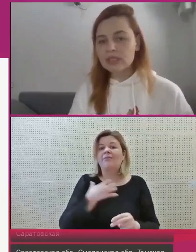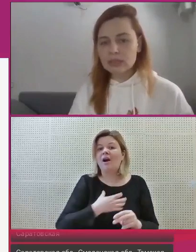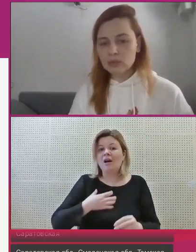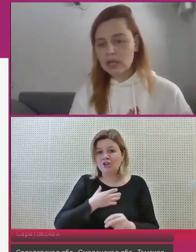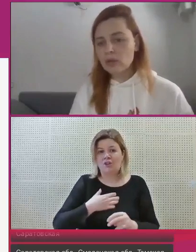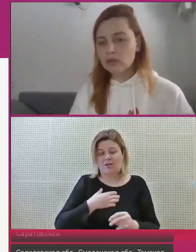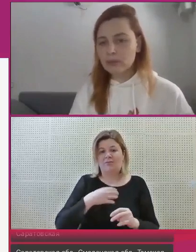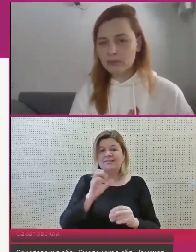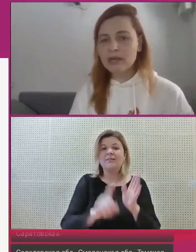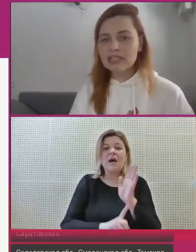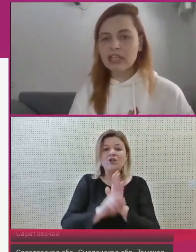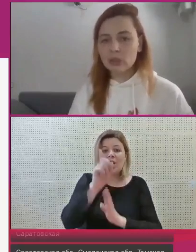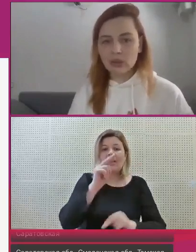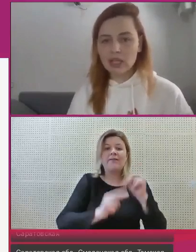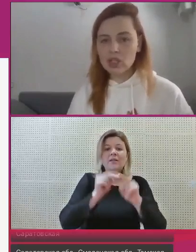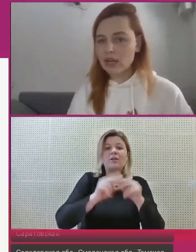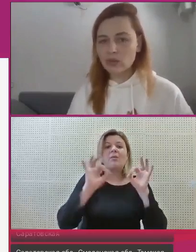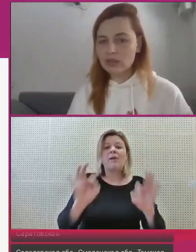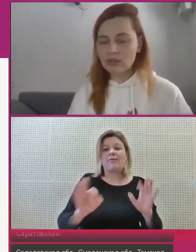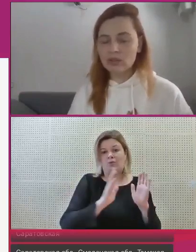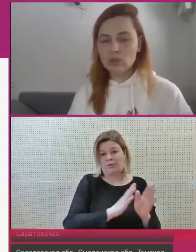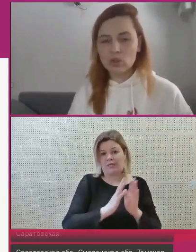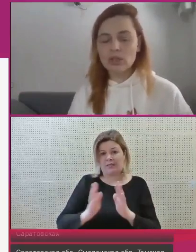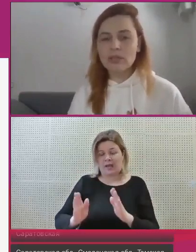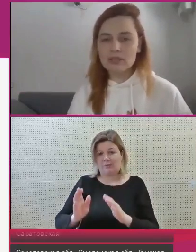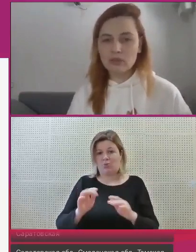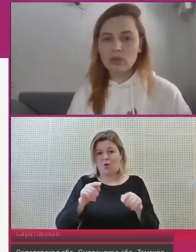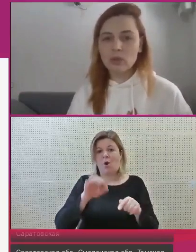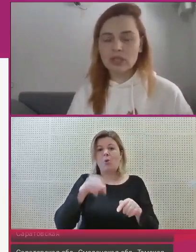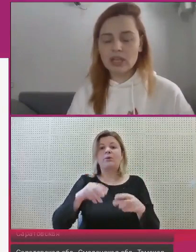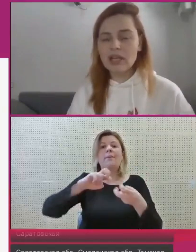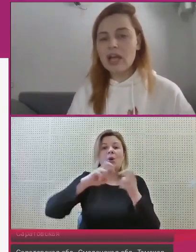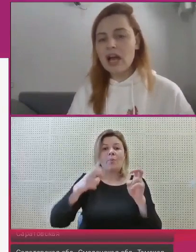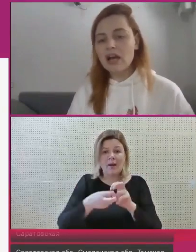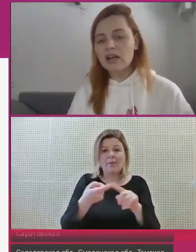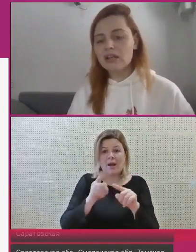правильную систему, да, от проблематики, которую я решаю, не то, что там для своего